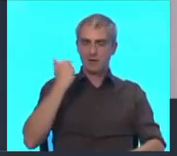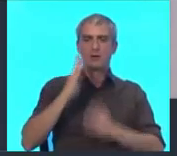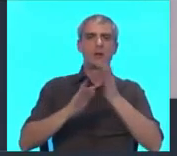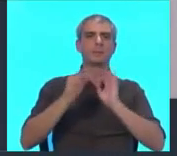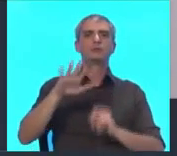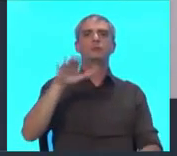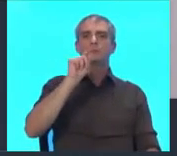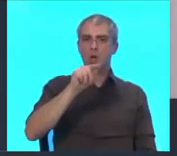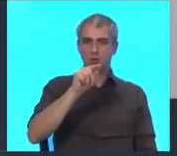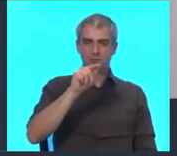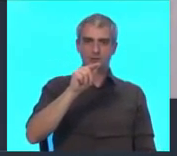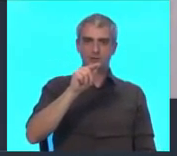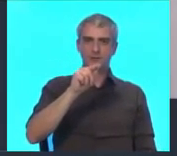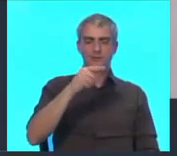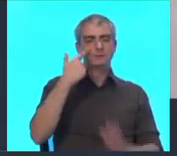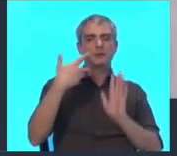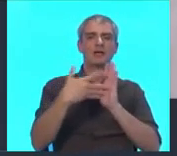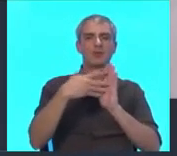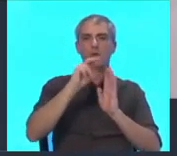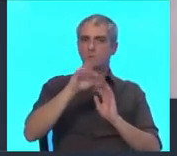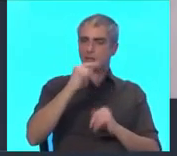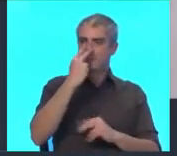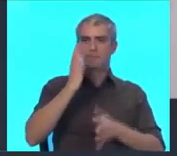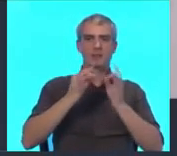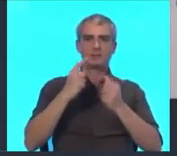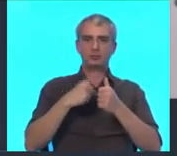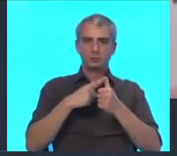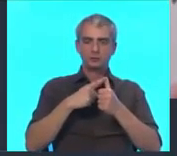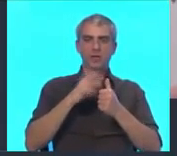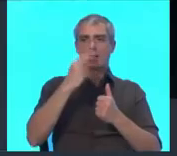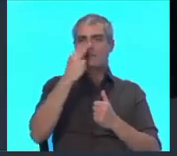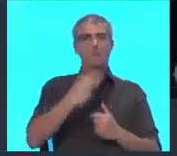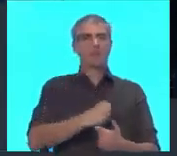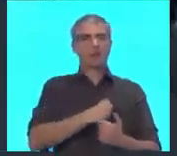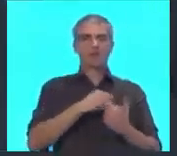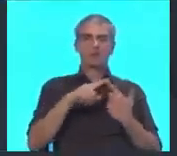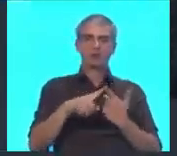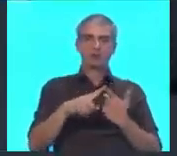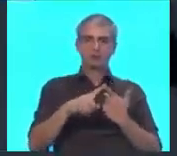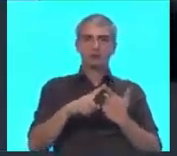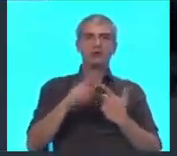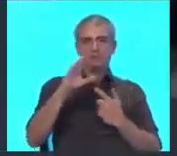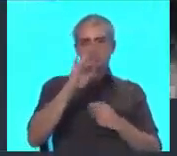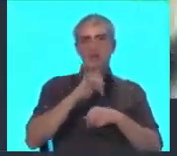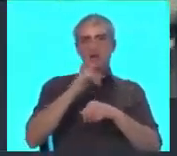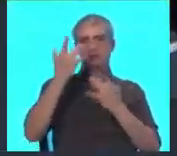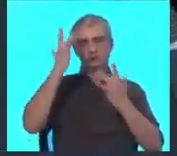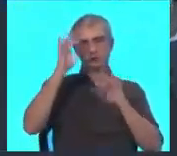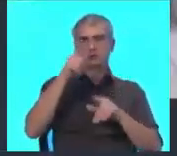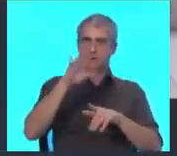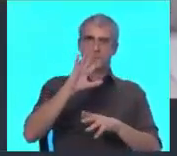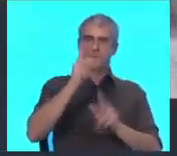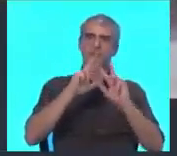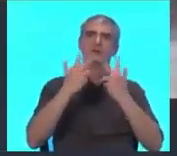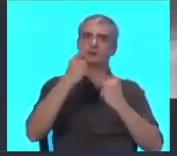המחוזי יבדוק את העניין הזה גם מבחינה משפטית וגם מבחינה אנושית, ויהיה רגיש למה שהציבור